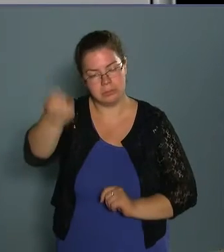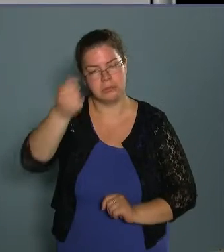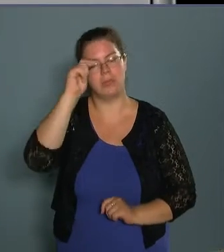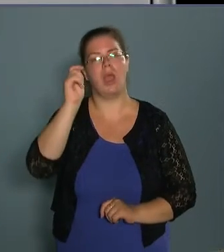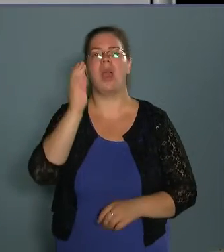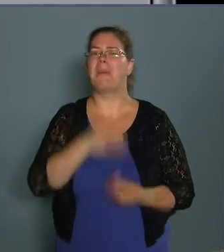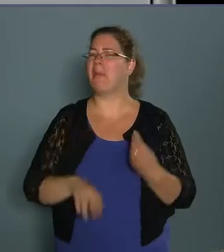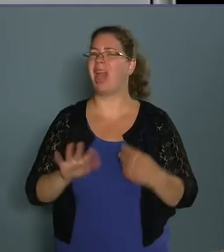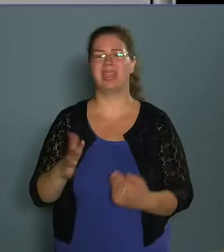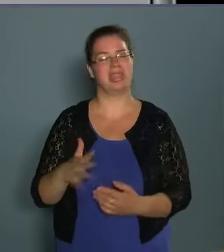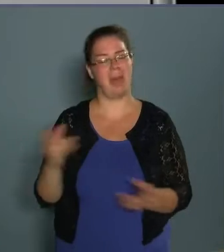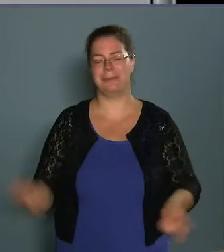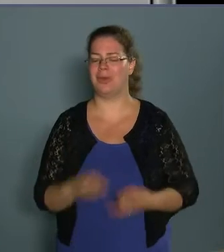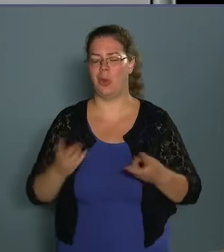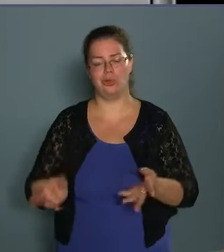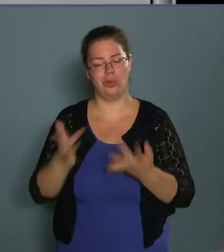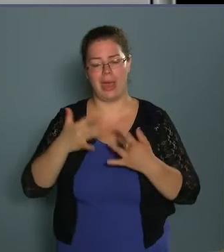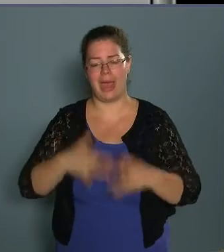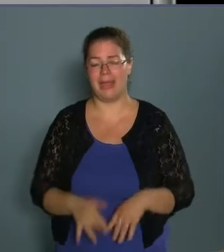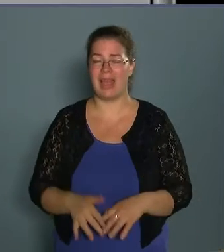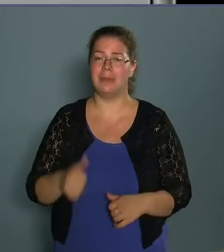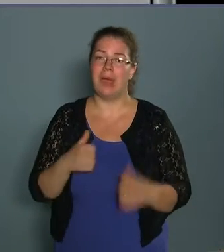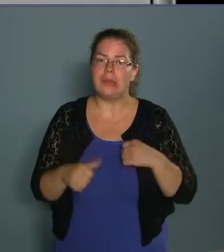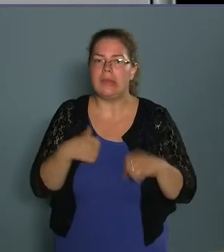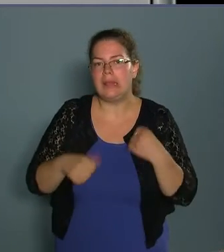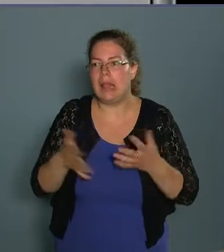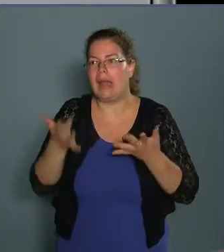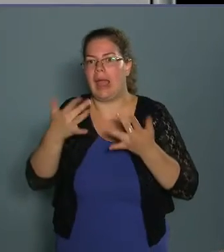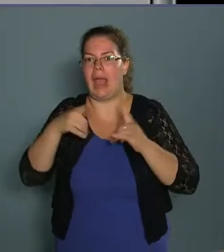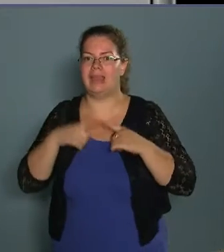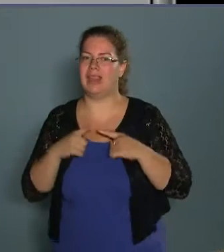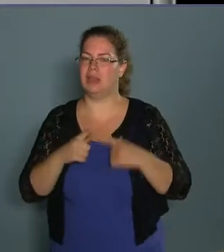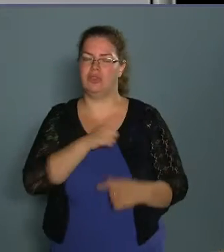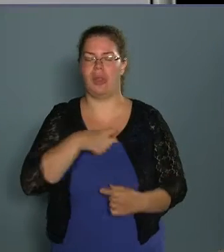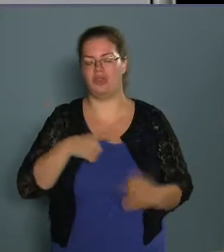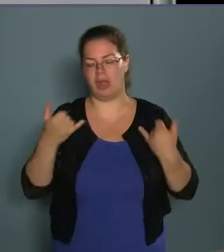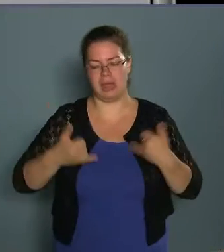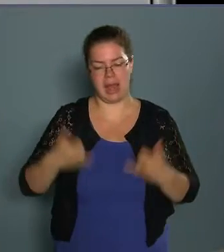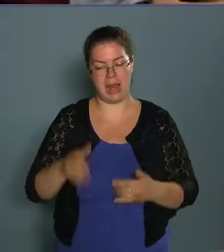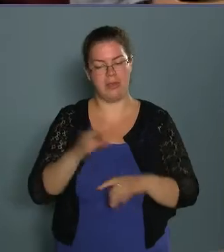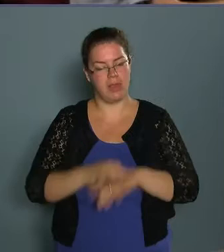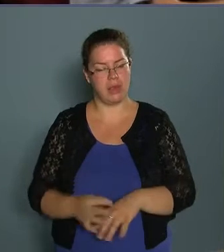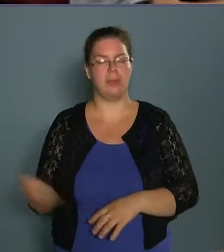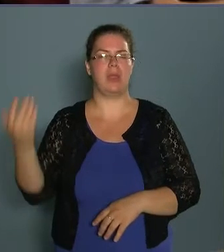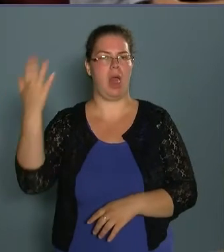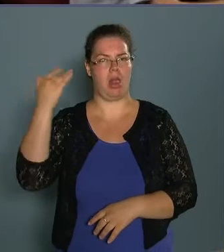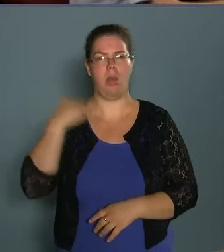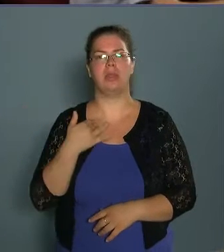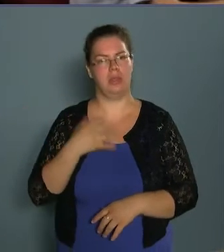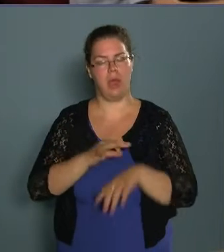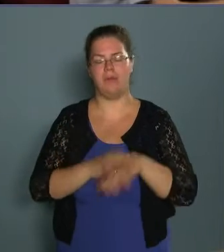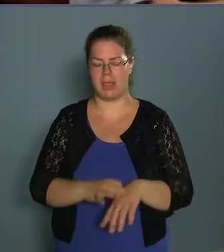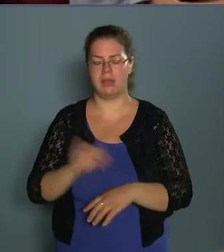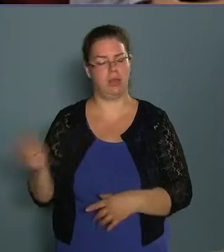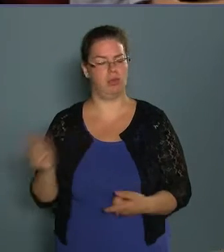kell emelni, mert nem könnyű helyzetben kénytelenek helyt állni, és ez nem csak a jelenlegi vezetésre, hanem az azt megelőzőre